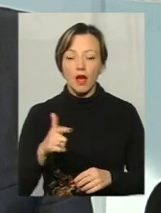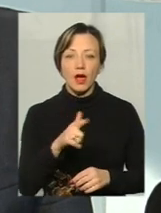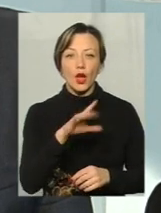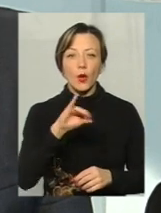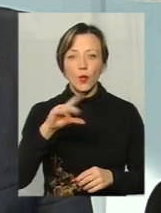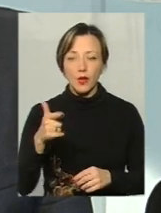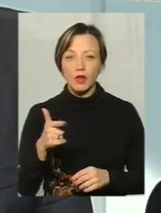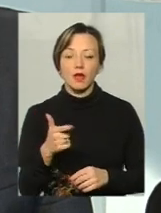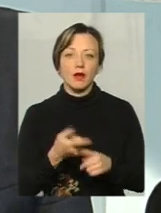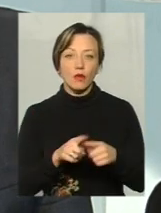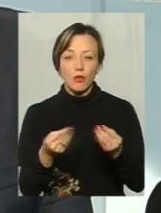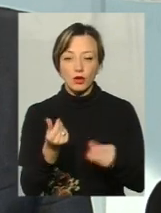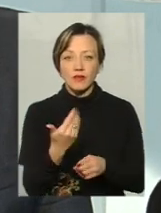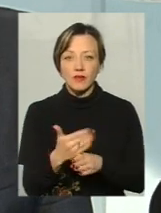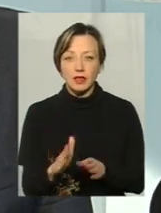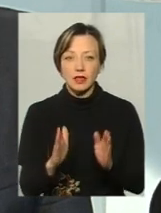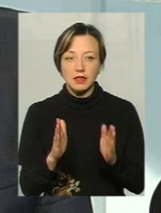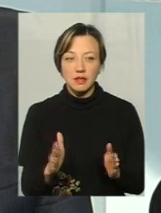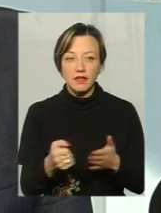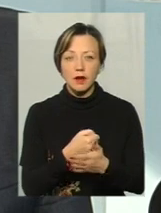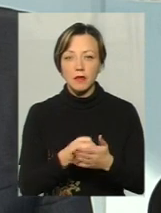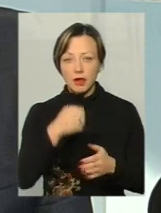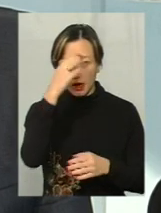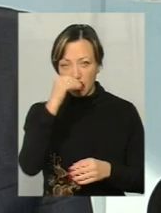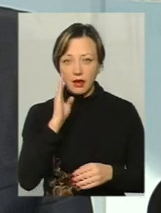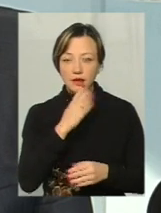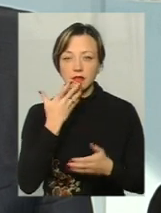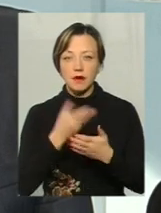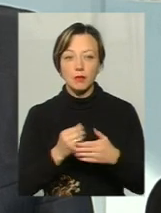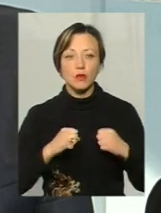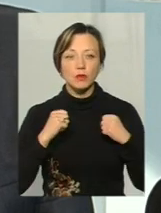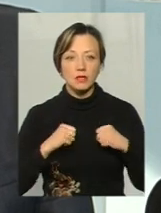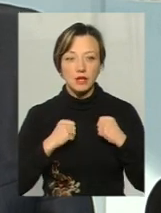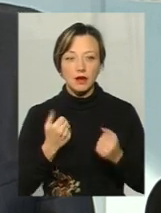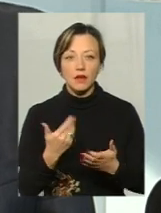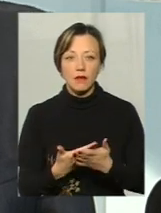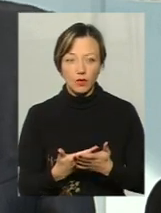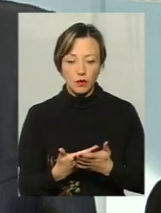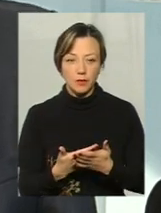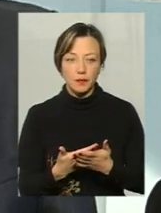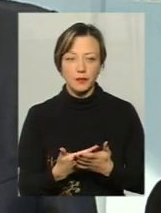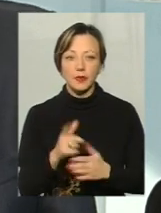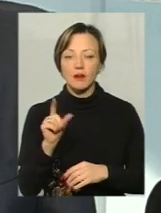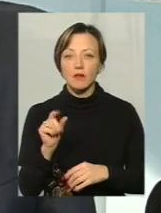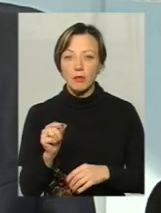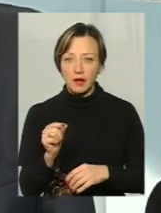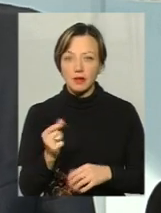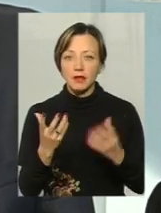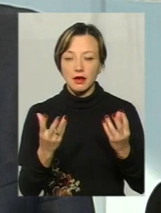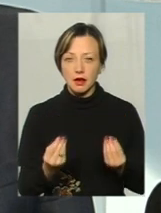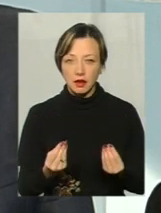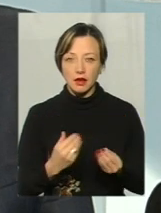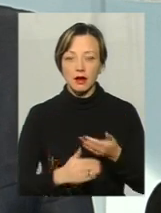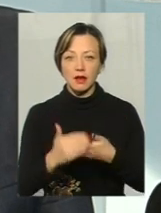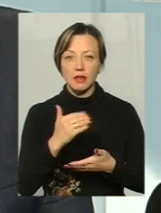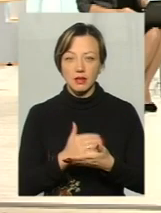И то, что выделены эти кошты, буквально их выбили родители своими усилиями. И вот в понедельник, наконец-то мне Вера